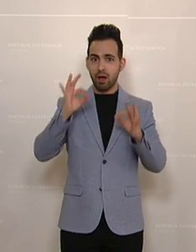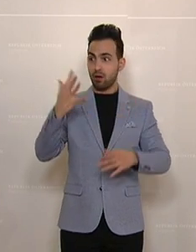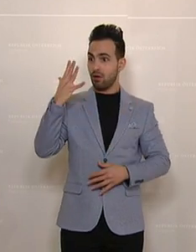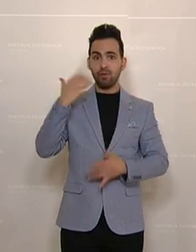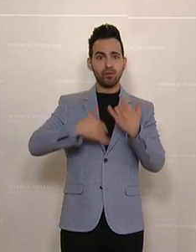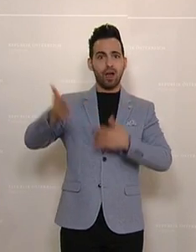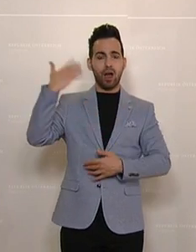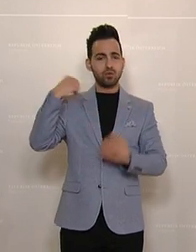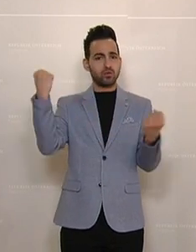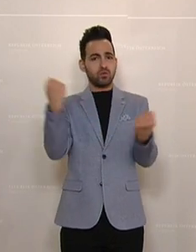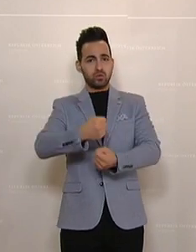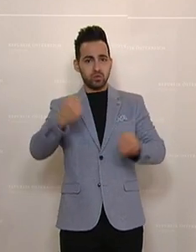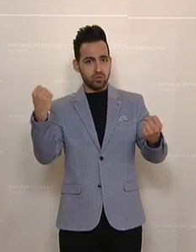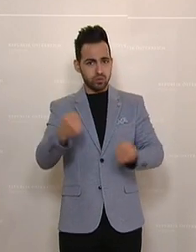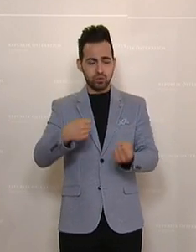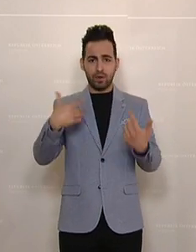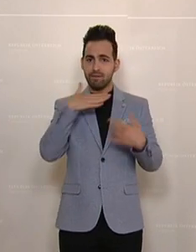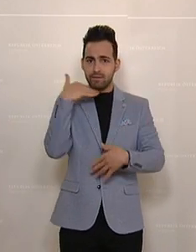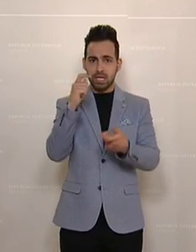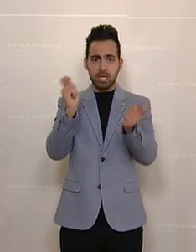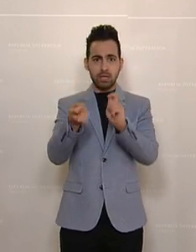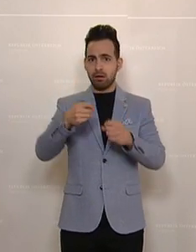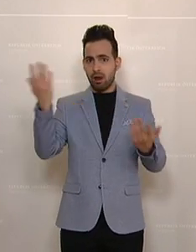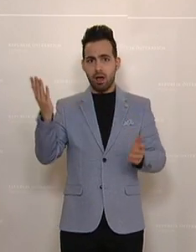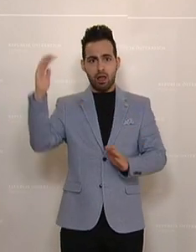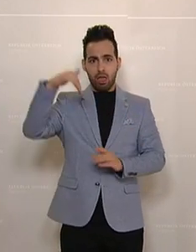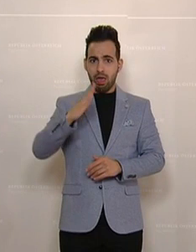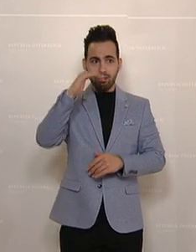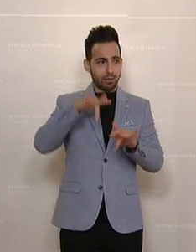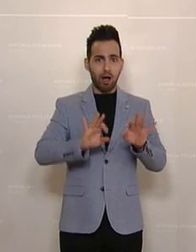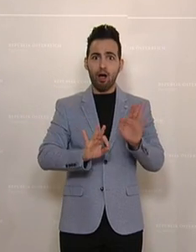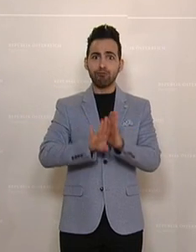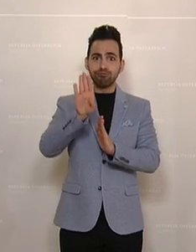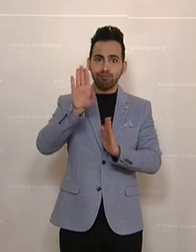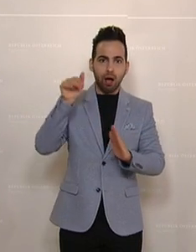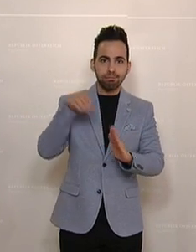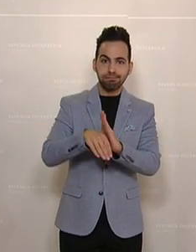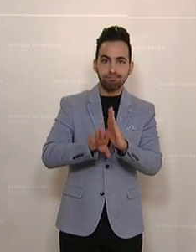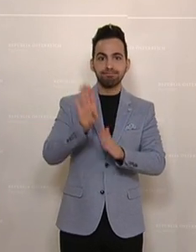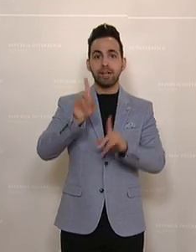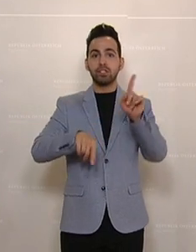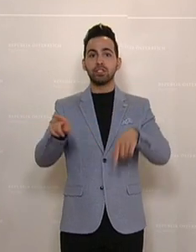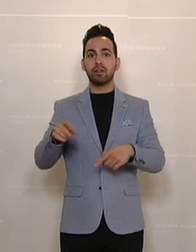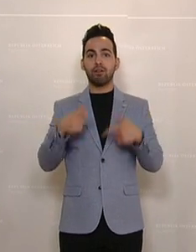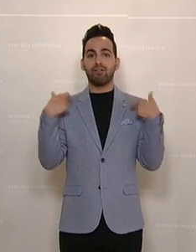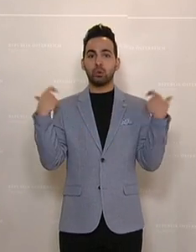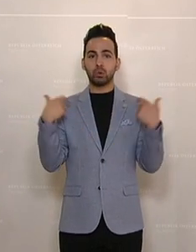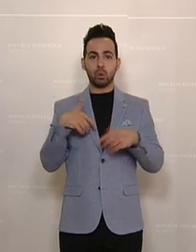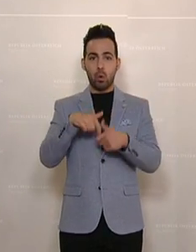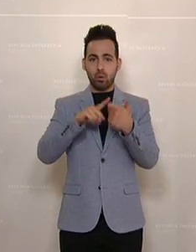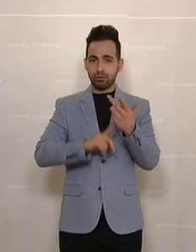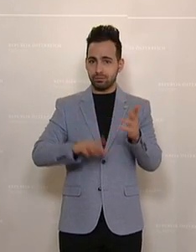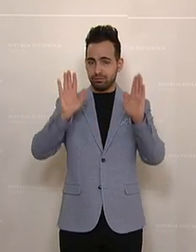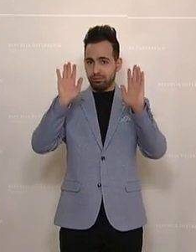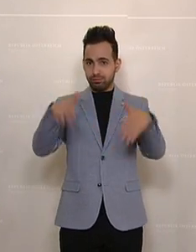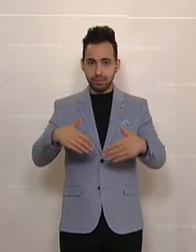extrem bewegte Jahre mit allen Höhen und Tiefen in unterschiedlichen Funktionen. Höhen und Tiefen, glaube ich,